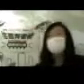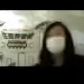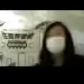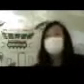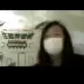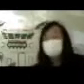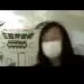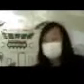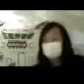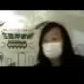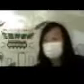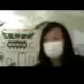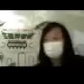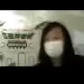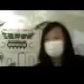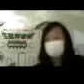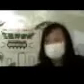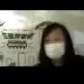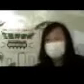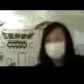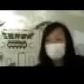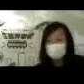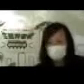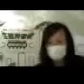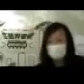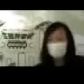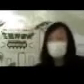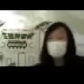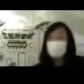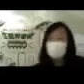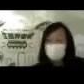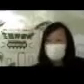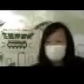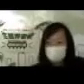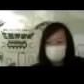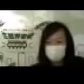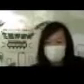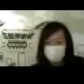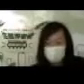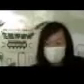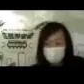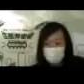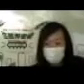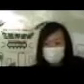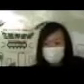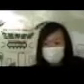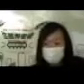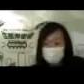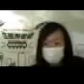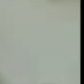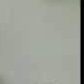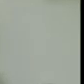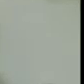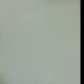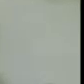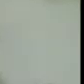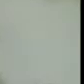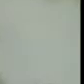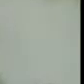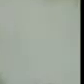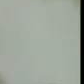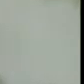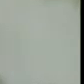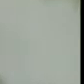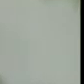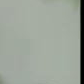去堅尼地城科士家去睇下呢一排石牆樹嘅喎。好，我